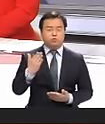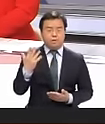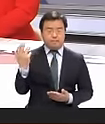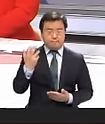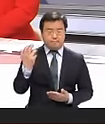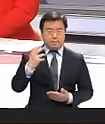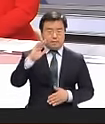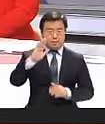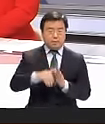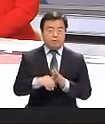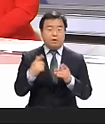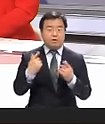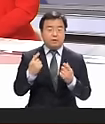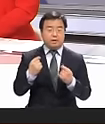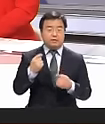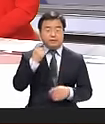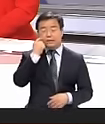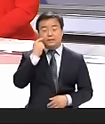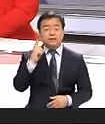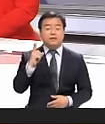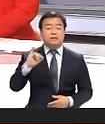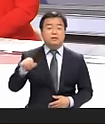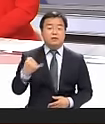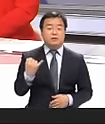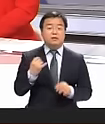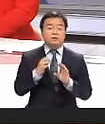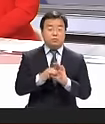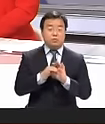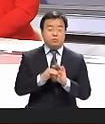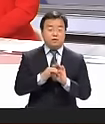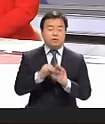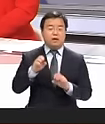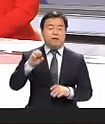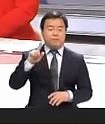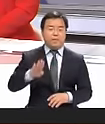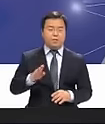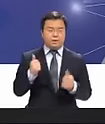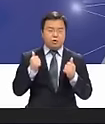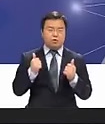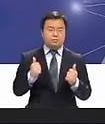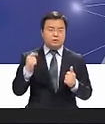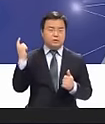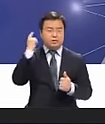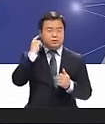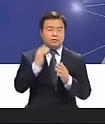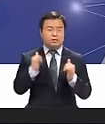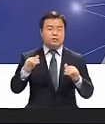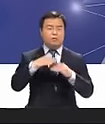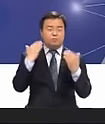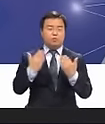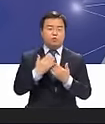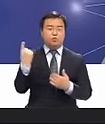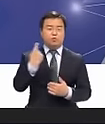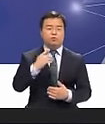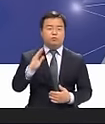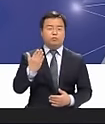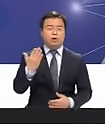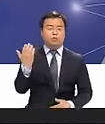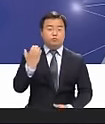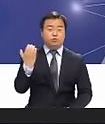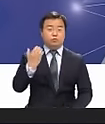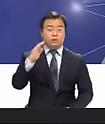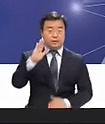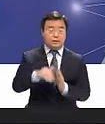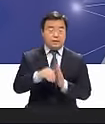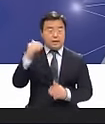바로 그런 스타 DJ들을 통해서 팝을 열심히 들었던 사람들이 나중에 1990년대에